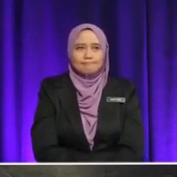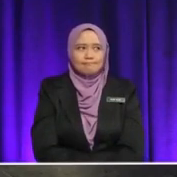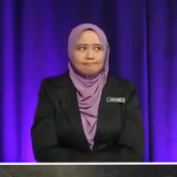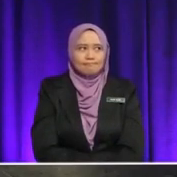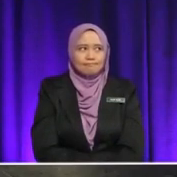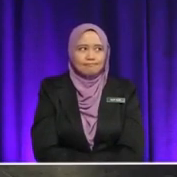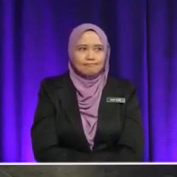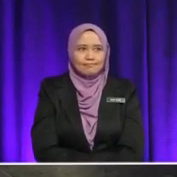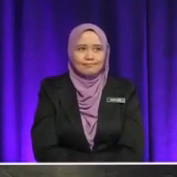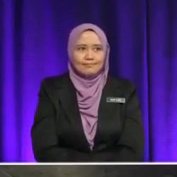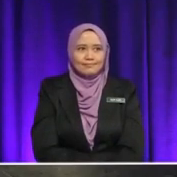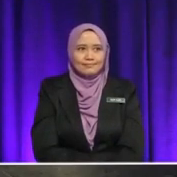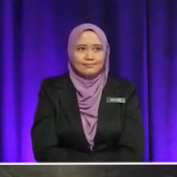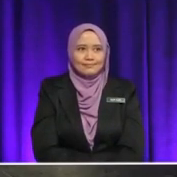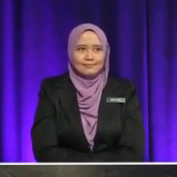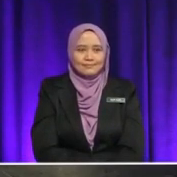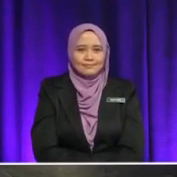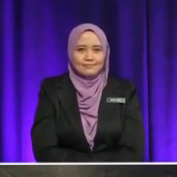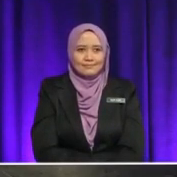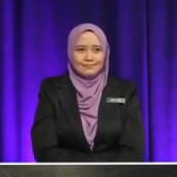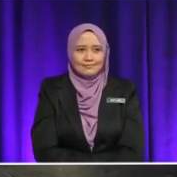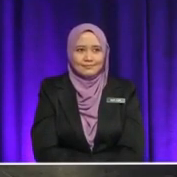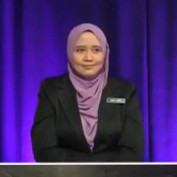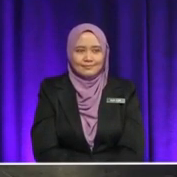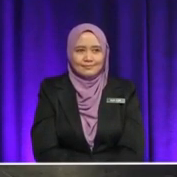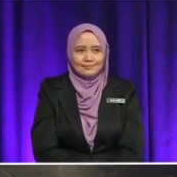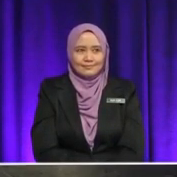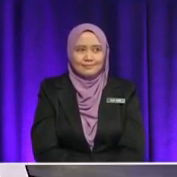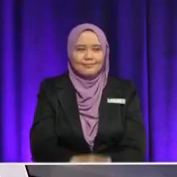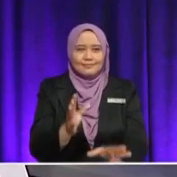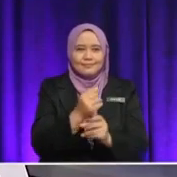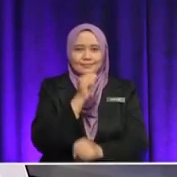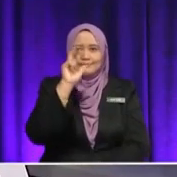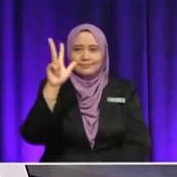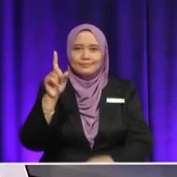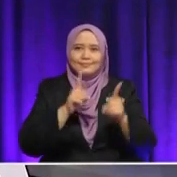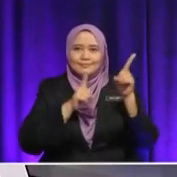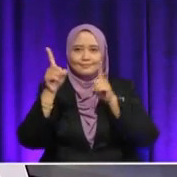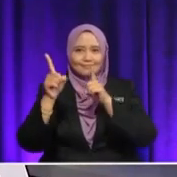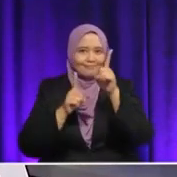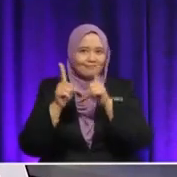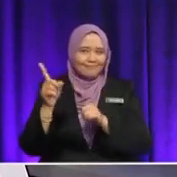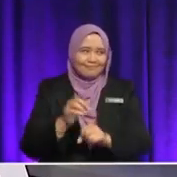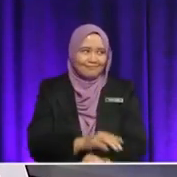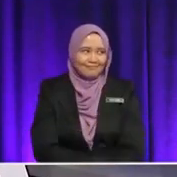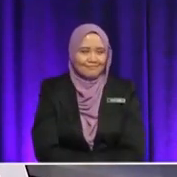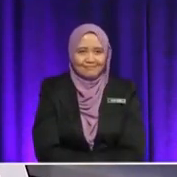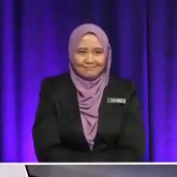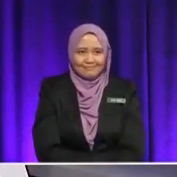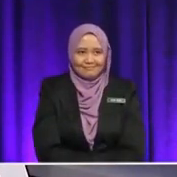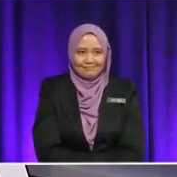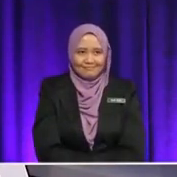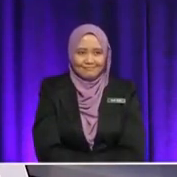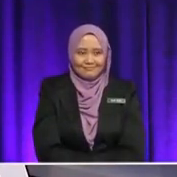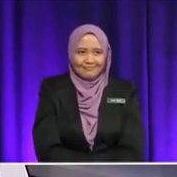satu bintang satu ditamasuk Saitama Iya 3-bit ada di cek mereka tumbuh ya oh